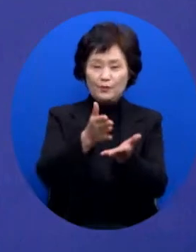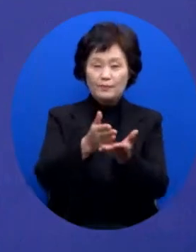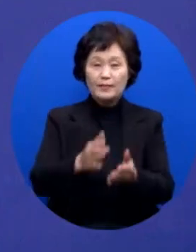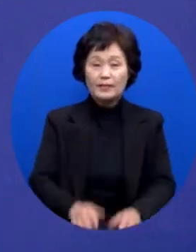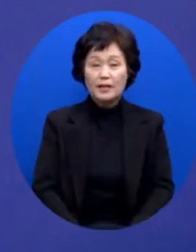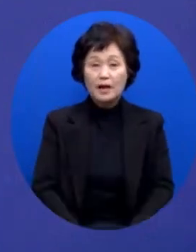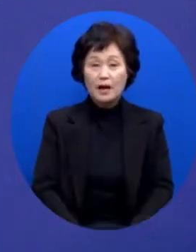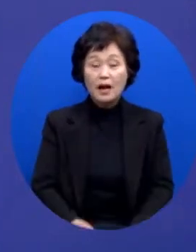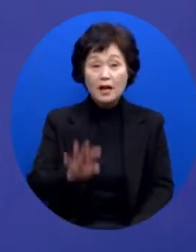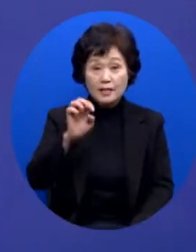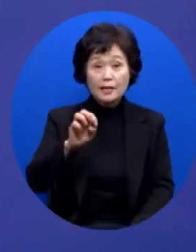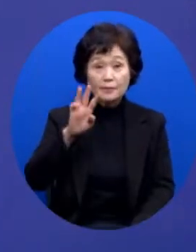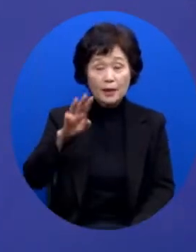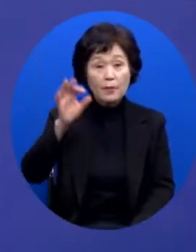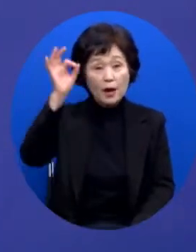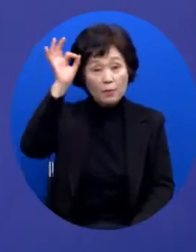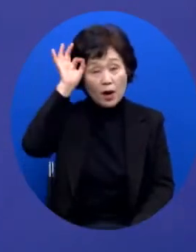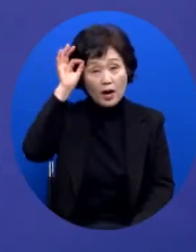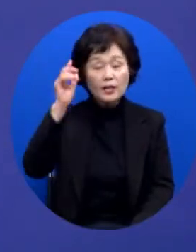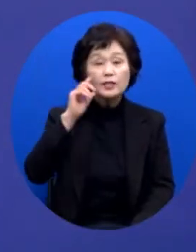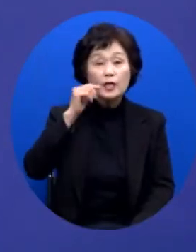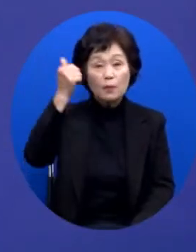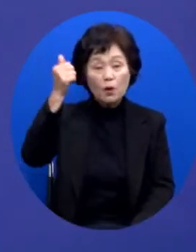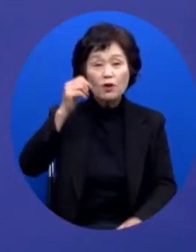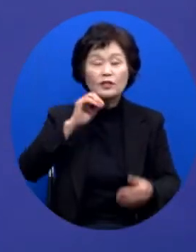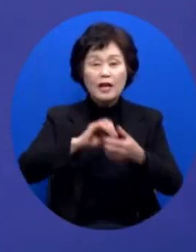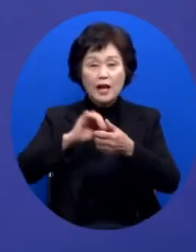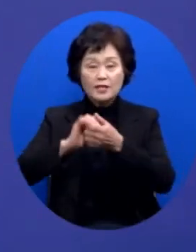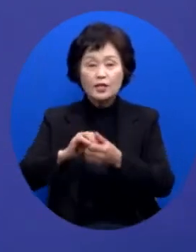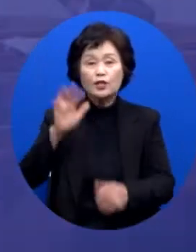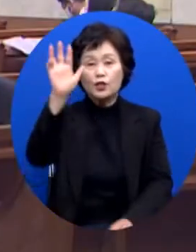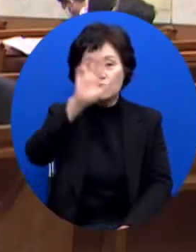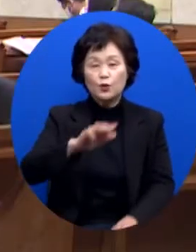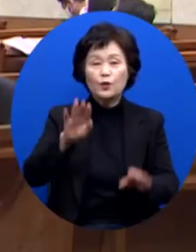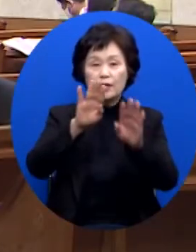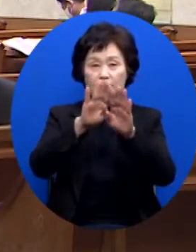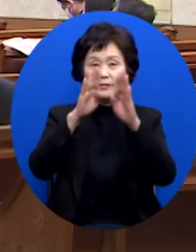43 의 포항시 목사 업의 정기총회가 알려주십니다